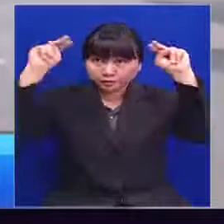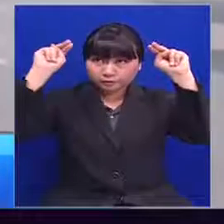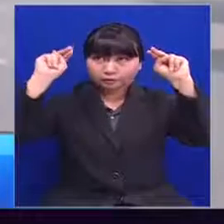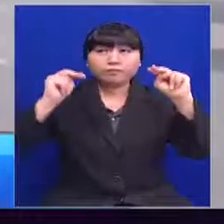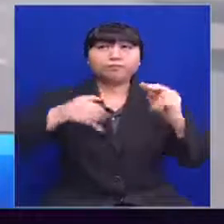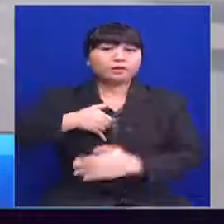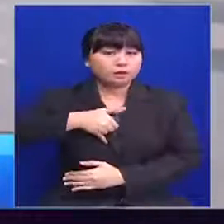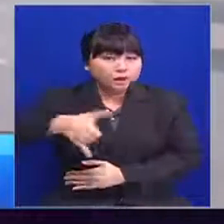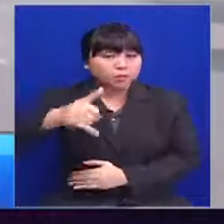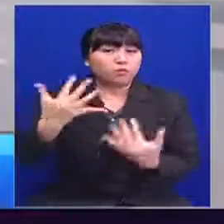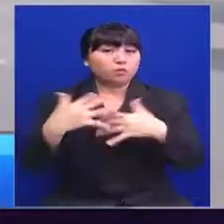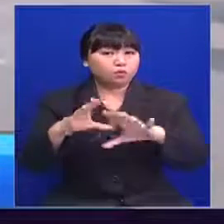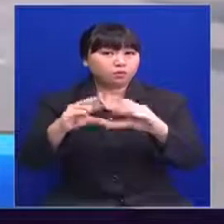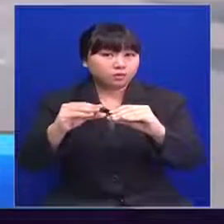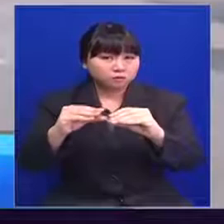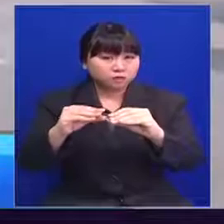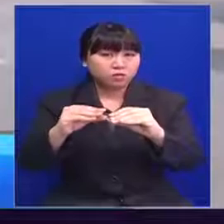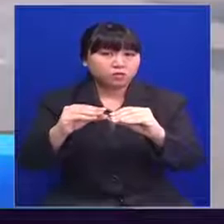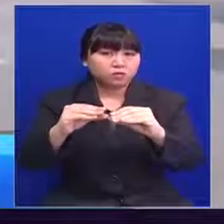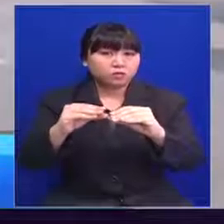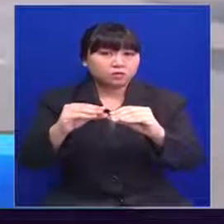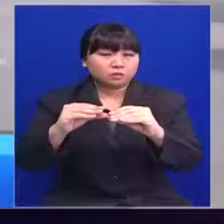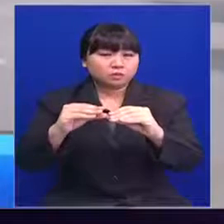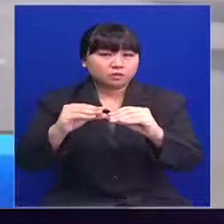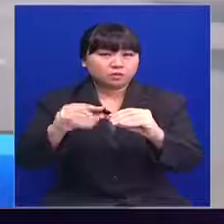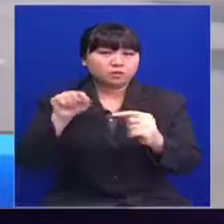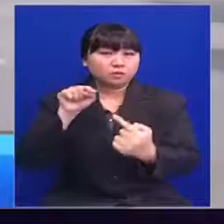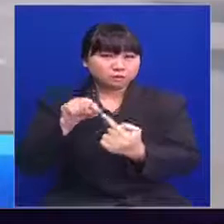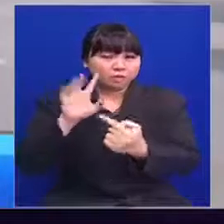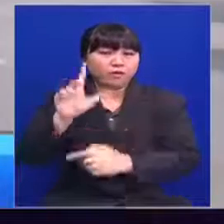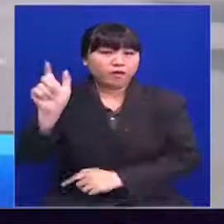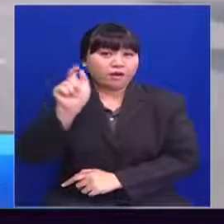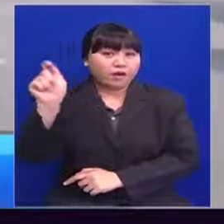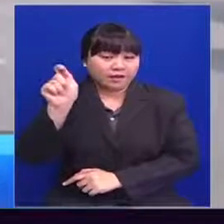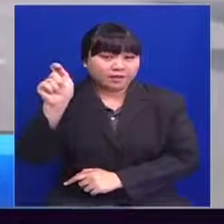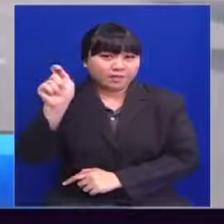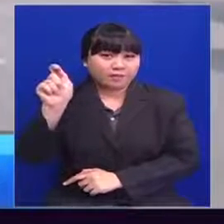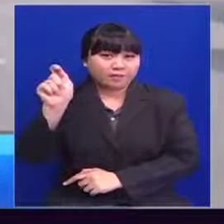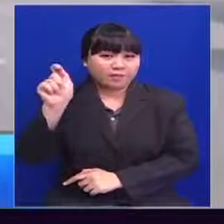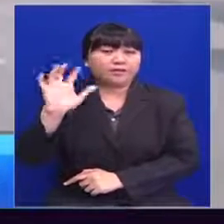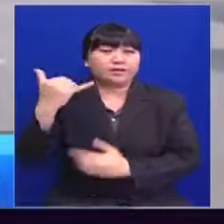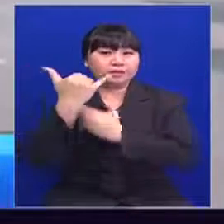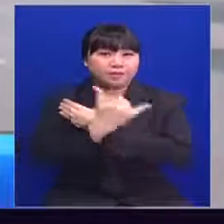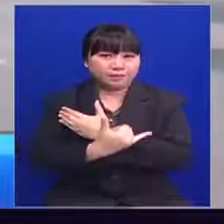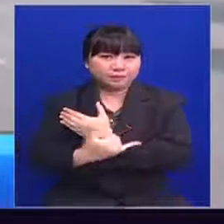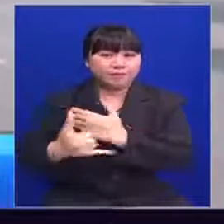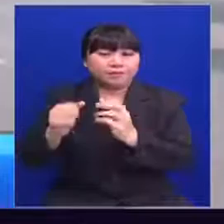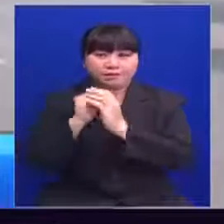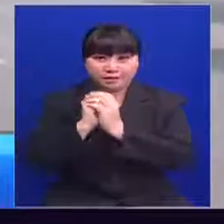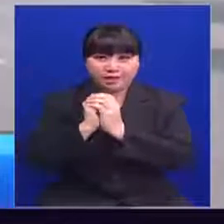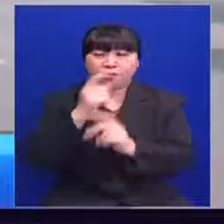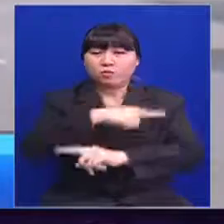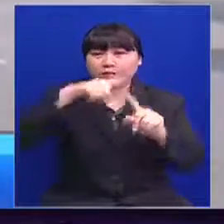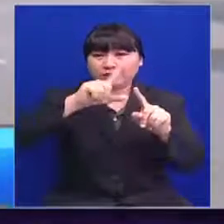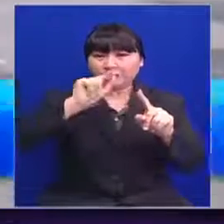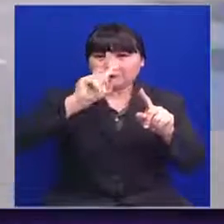ะเดินทางเข้าร่วมประชุมการประชุมโบอาฟอรัมฟอร์เอเชียที่สาธารณ สาธารณรัฐประชาชนจีนในวันที่